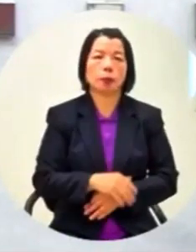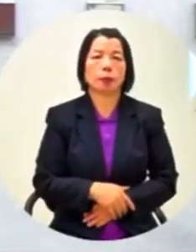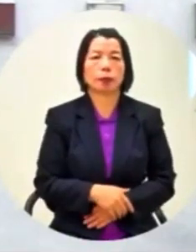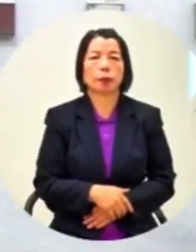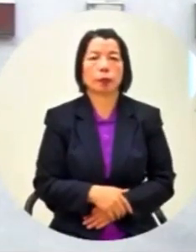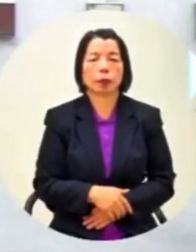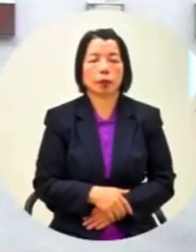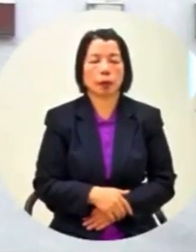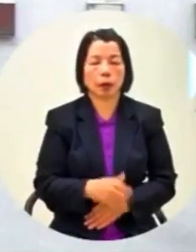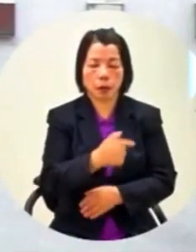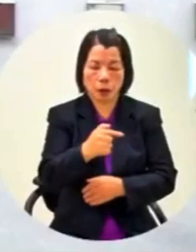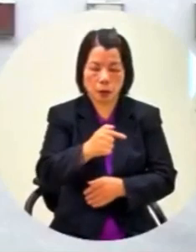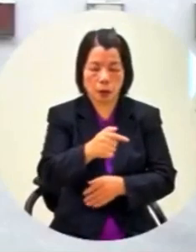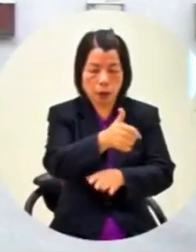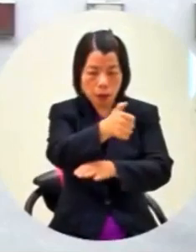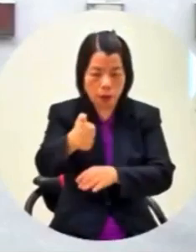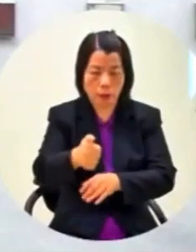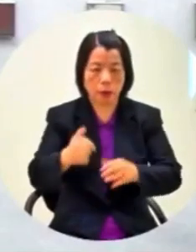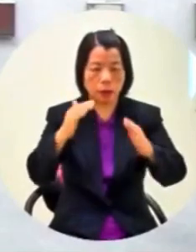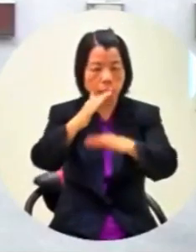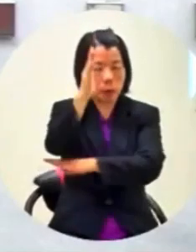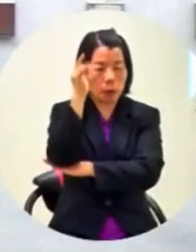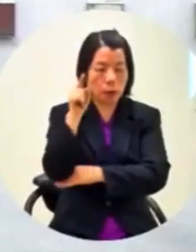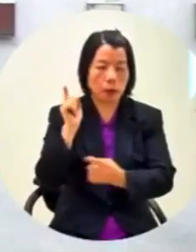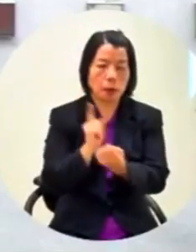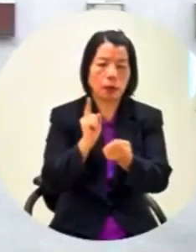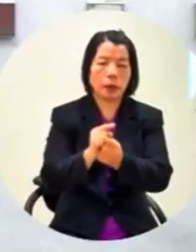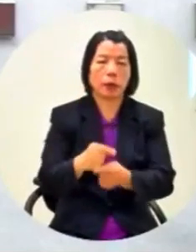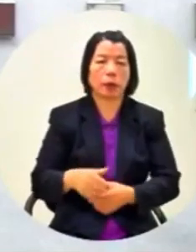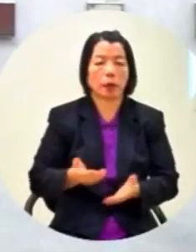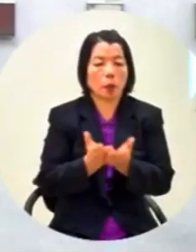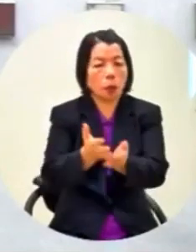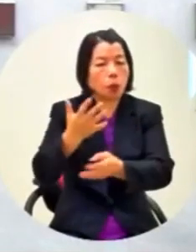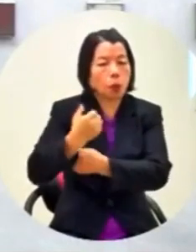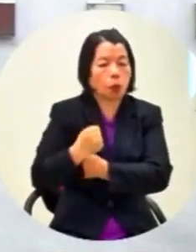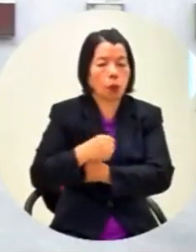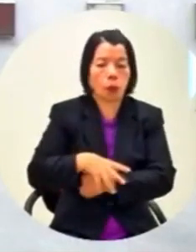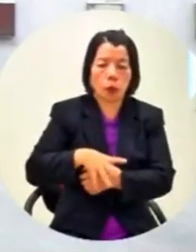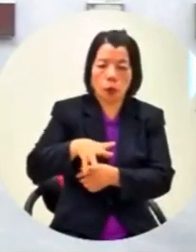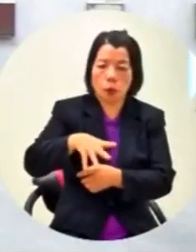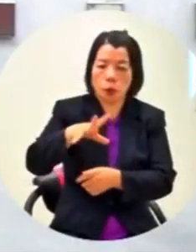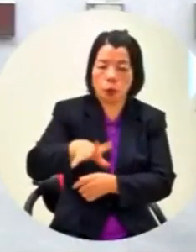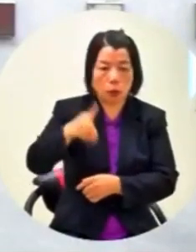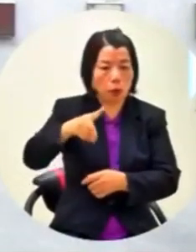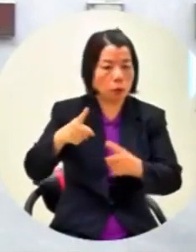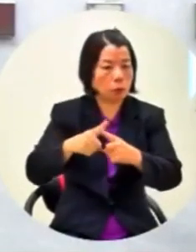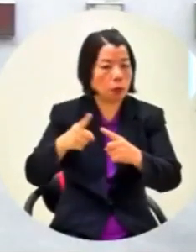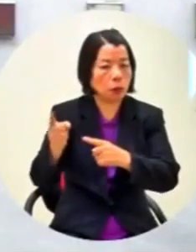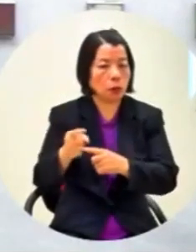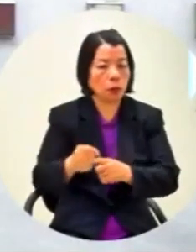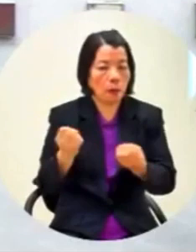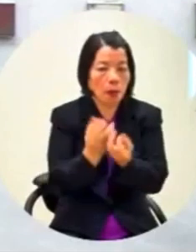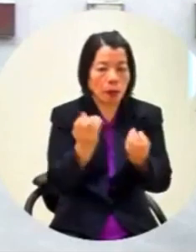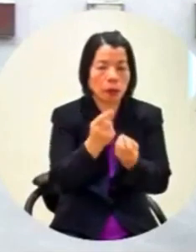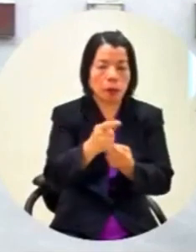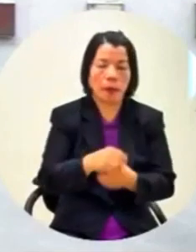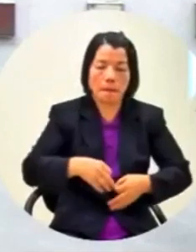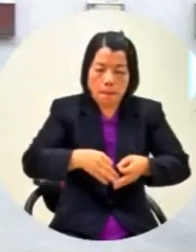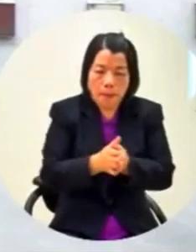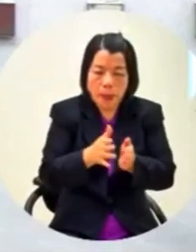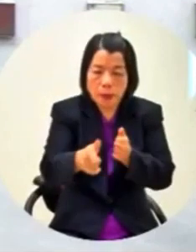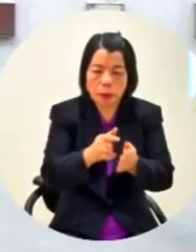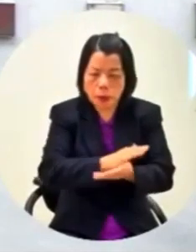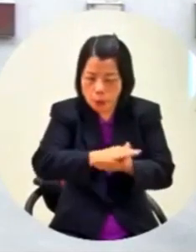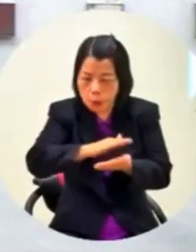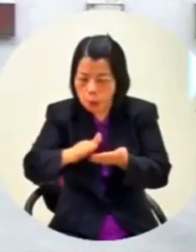常感谢我们市府的同仁，在敦睦舰队第一例发生之后，我们立刻采取严密的措施跟步